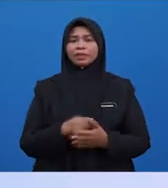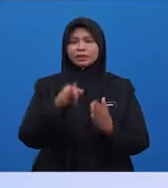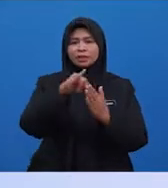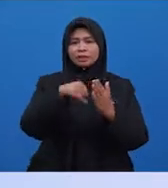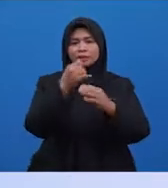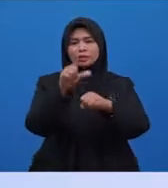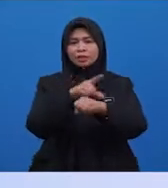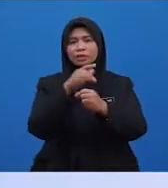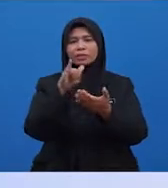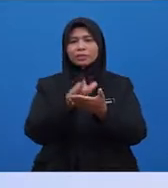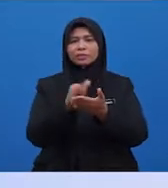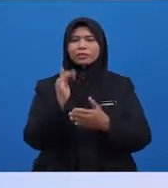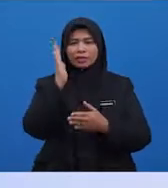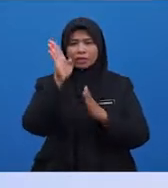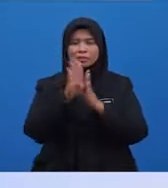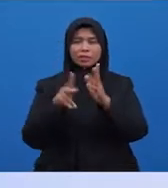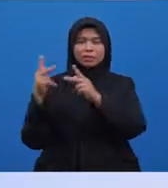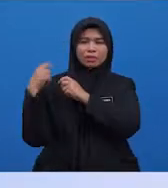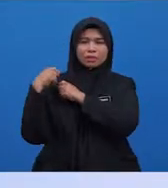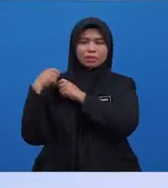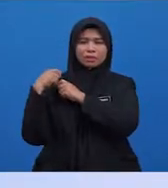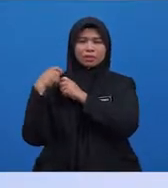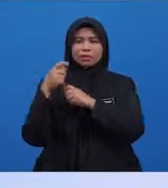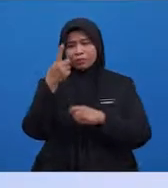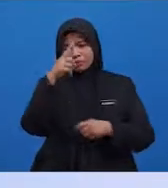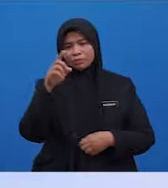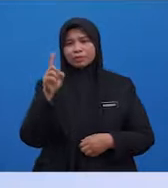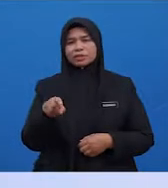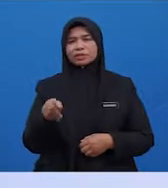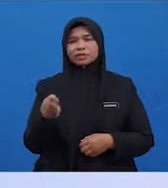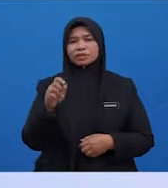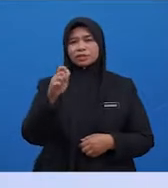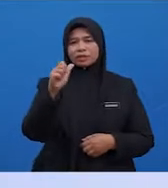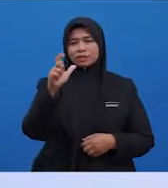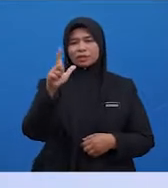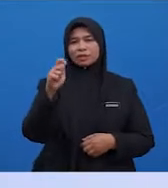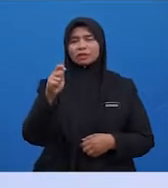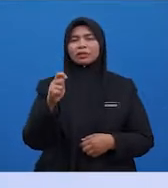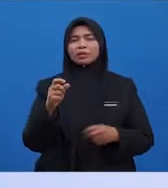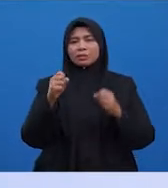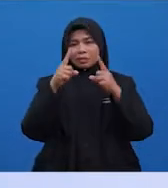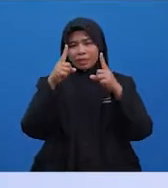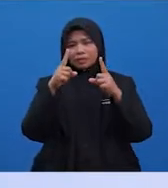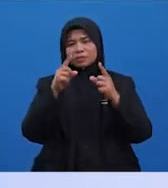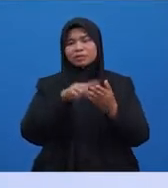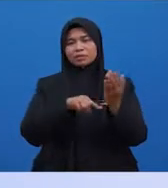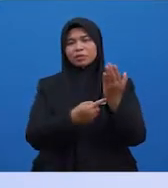Jurulatih tersebut akan bertanggungjawab untuk memastikan atletnya bangkit semula daripada